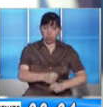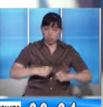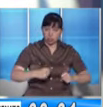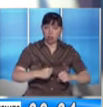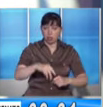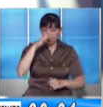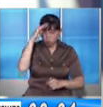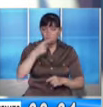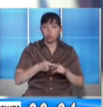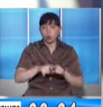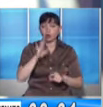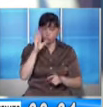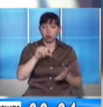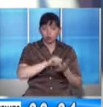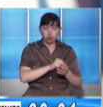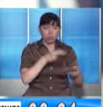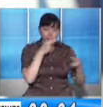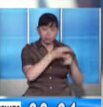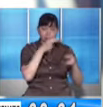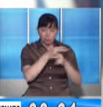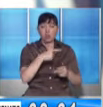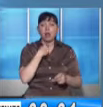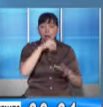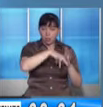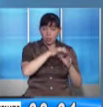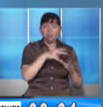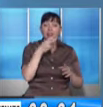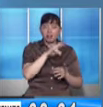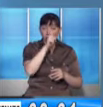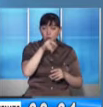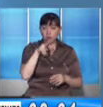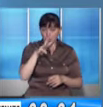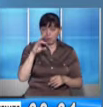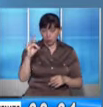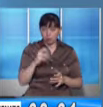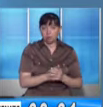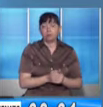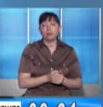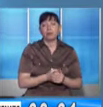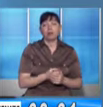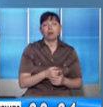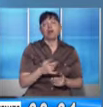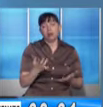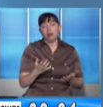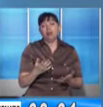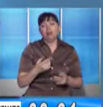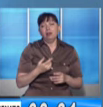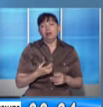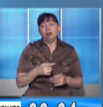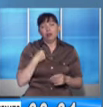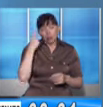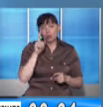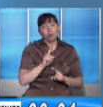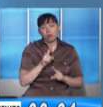împiedice transportarea organizată a alegătorilor sau nu? Eu cred că fără apelul nostru, bărbații puternici din această țară vor fi